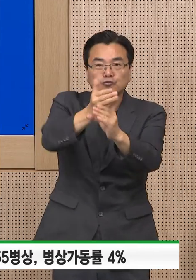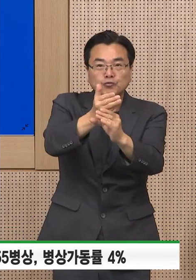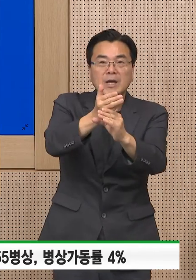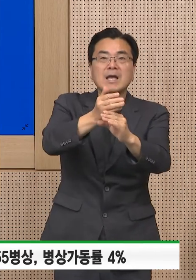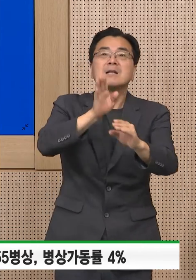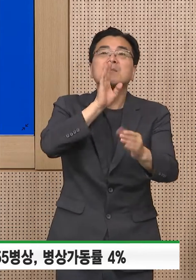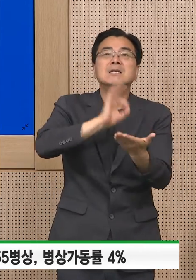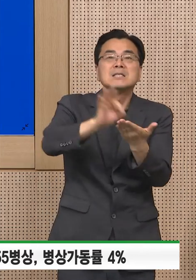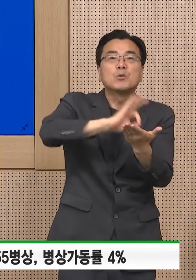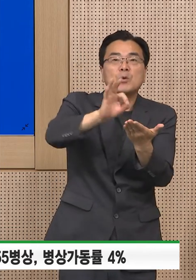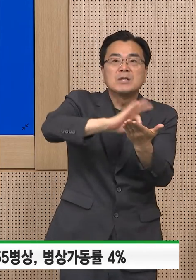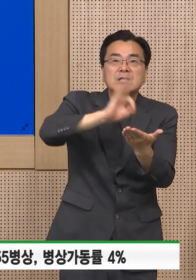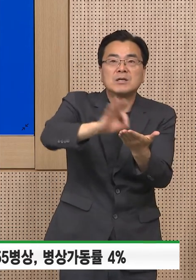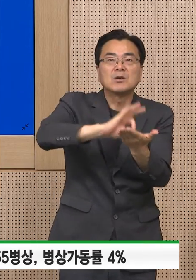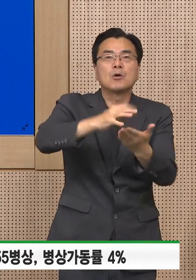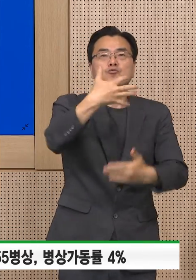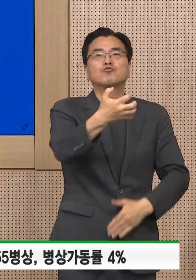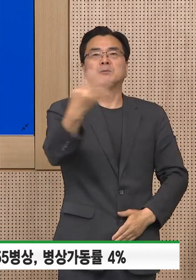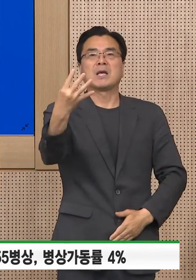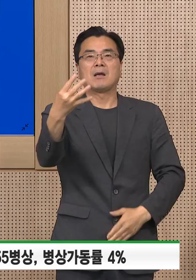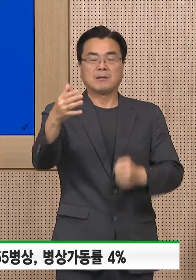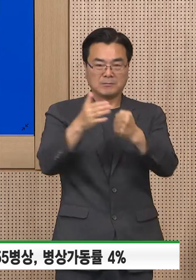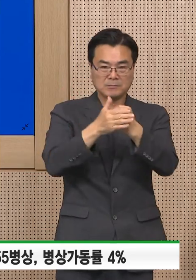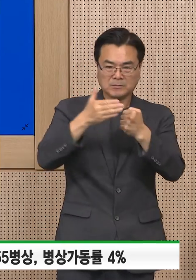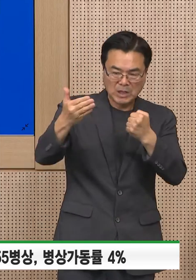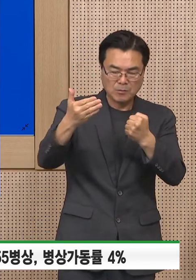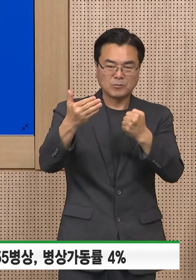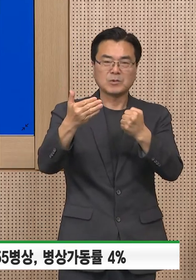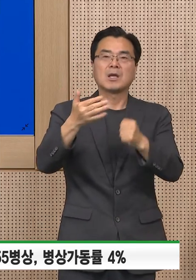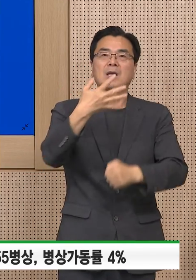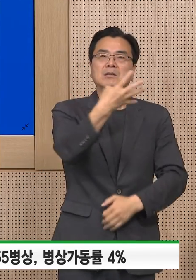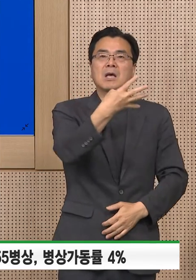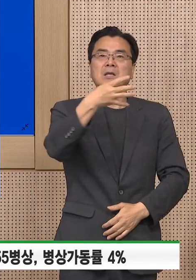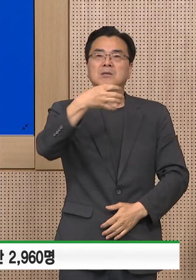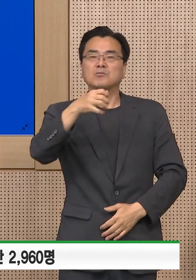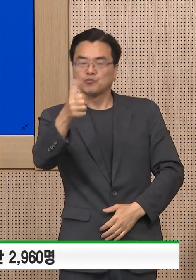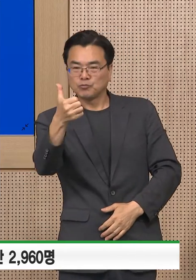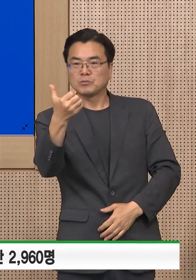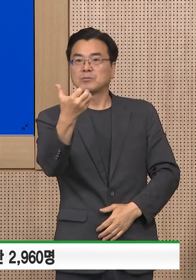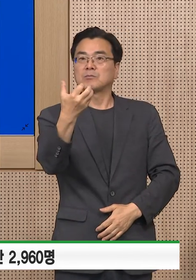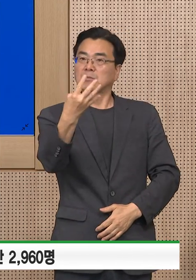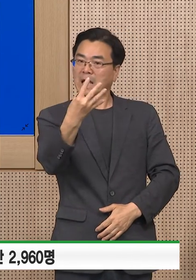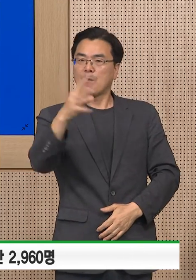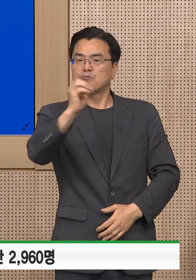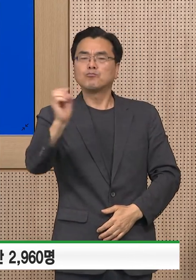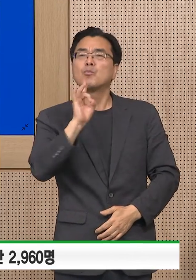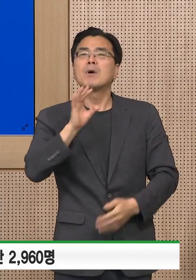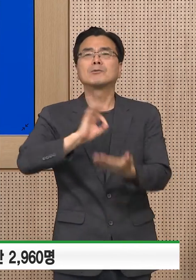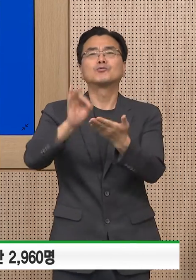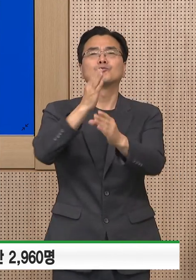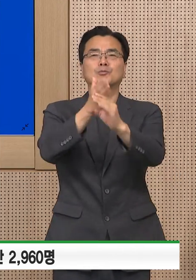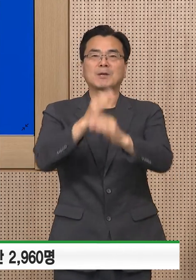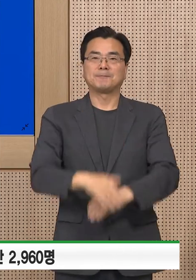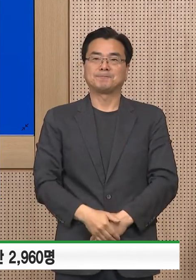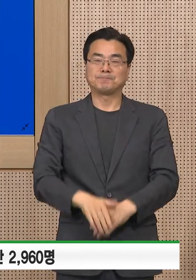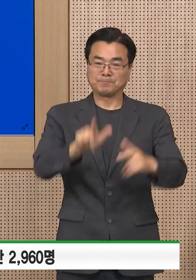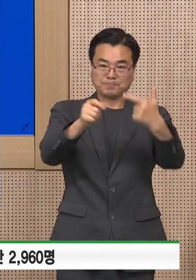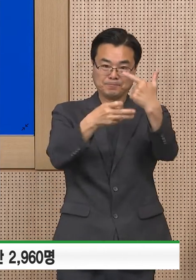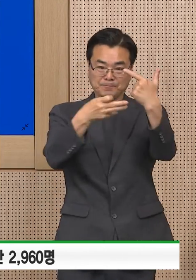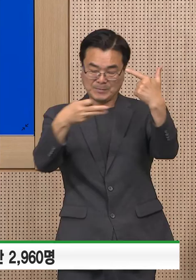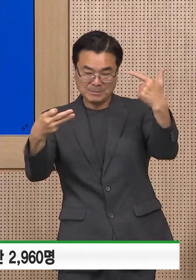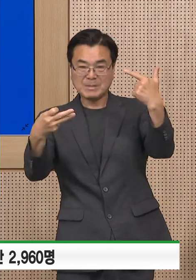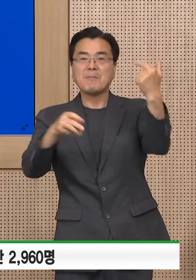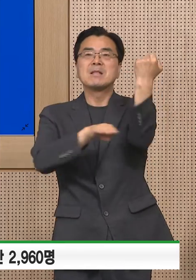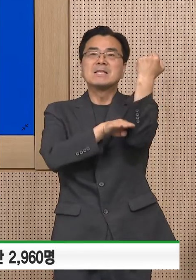있으며 병상 가동률은 4%입니다. 다음은 재택치료 운영 현황입니다. 6월 13일 18시 기준 도내